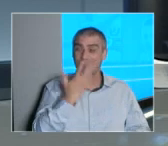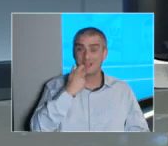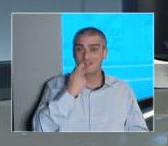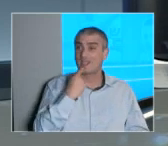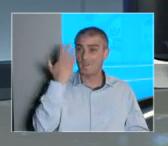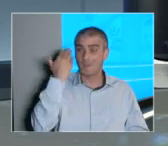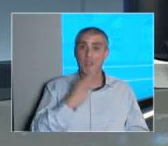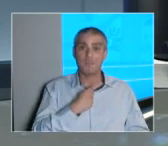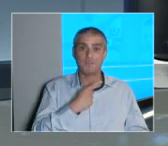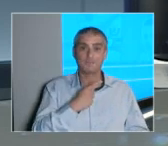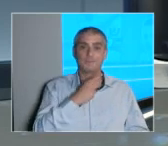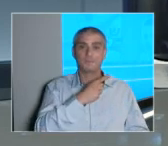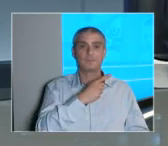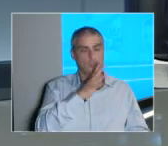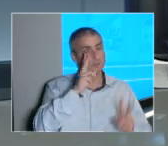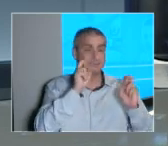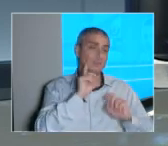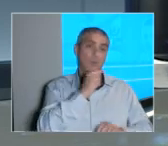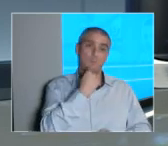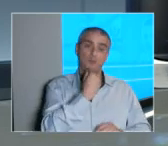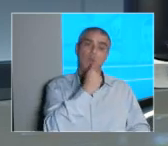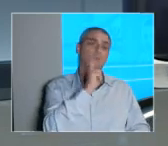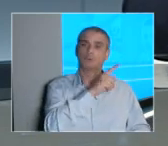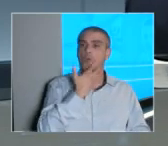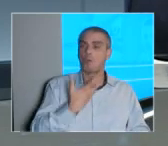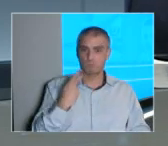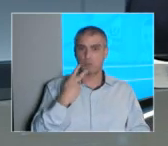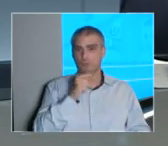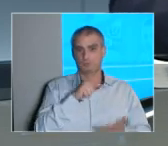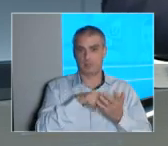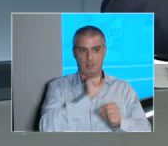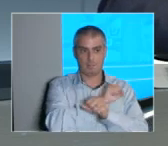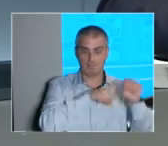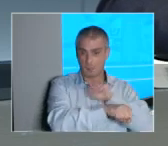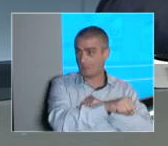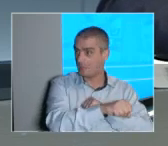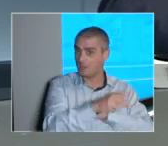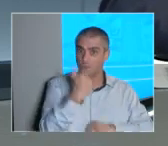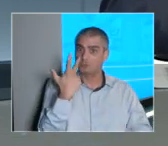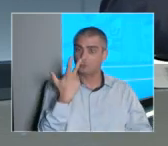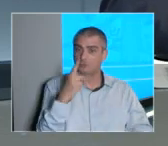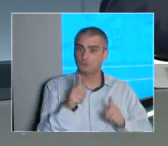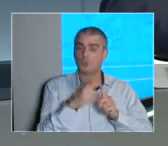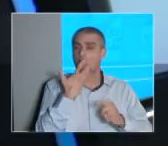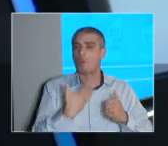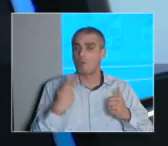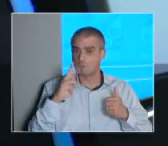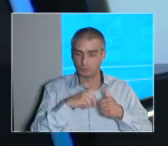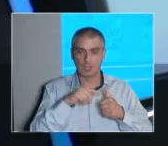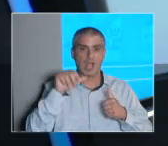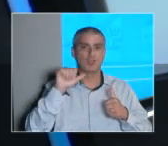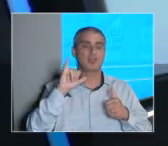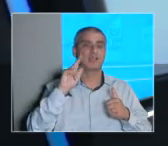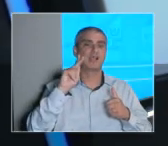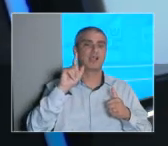דרי אמר בזמנו, או צוטט בשמו, שפורוש גרם לכניסתו לכלא. אנחנו שמענו את זה ממנו. היו 3 באותה עצה. פורוש, ארנן ניקוטיאלי